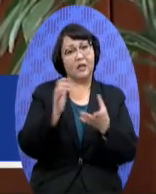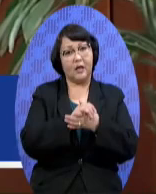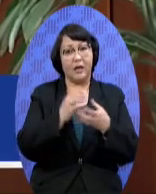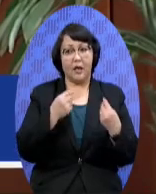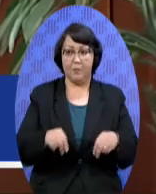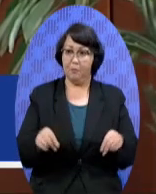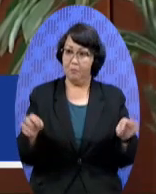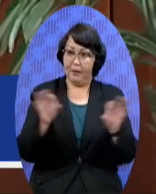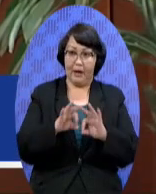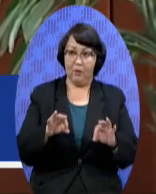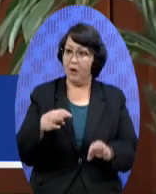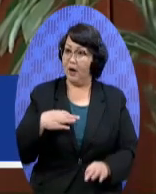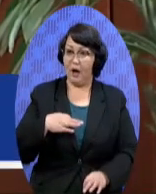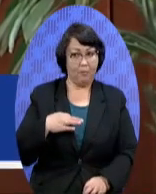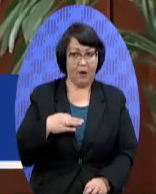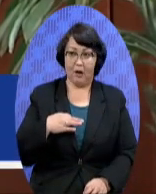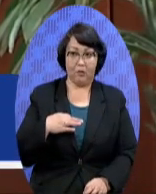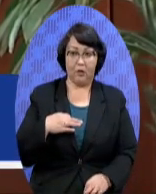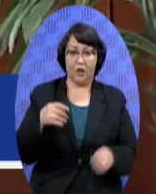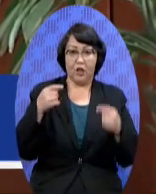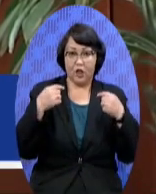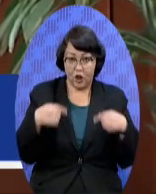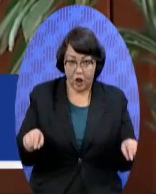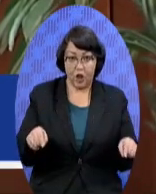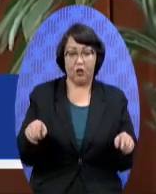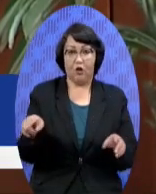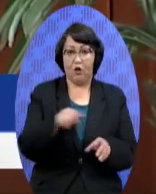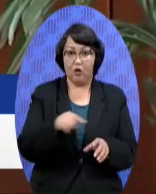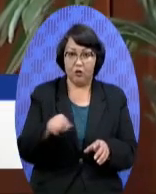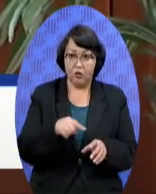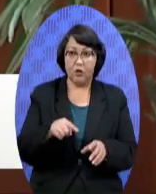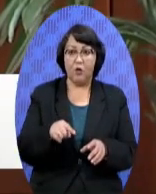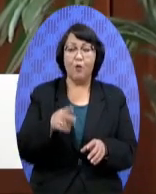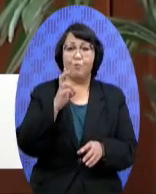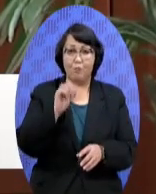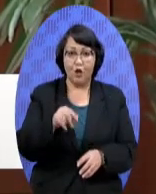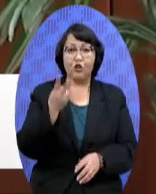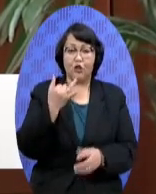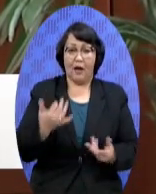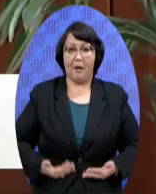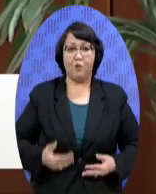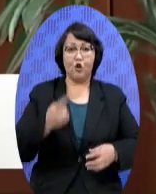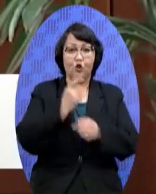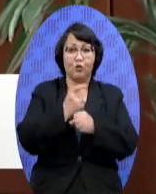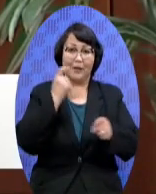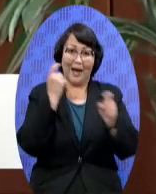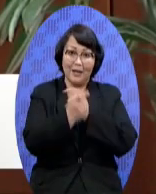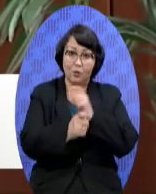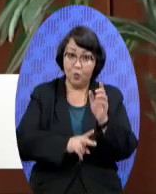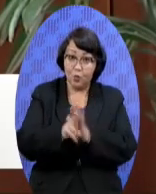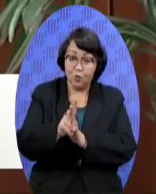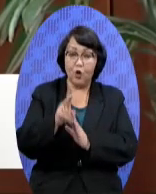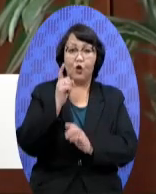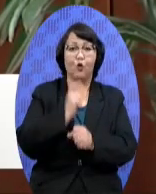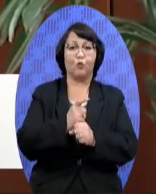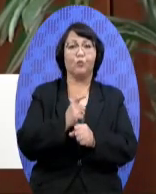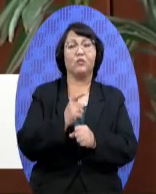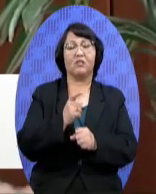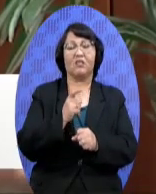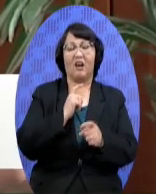хамааран энэ хоёр хүний хооронд бодит амьдрал дээр хөдөлмөрийн харилцаа үүссэн бол хөдөлмөрийн хууль үйлчлэн шүү гэж зааж өгч байгаа. Өөрөөр